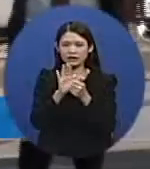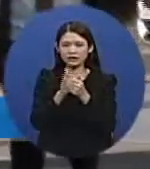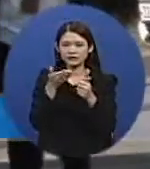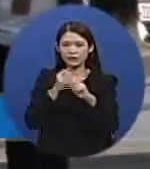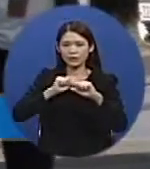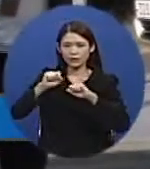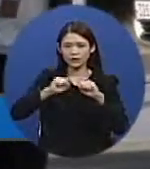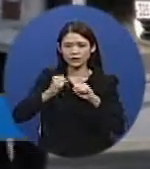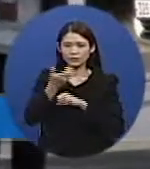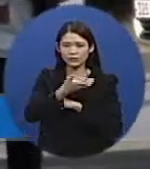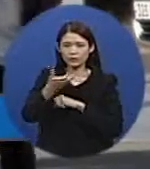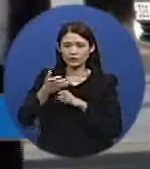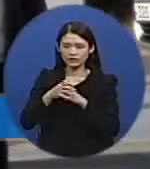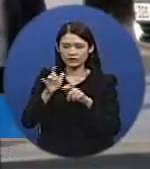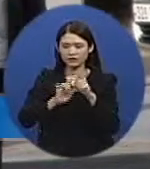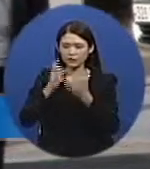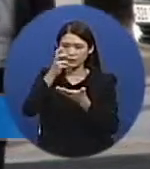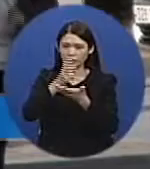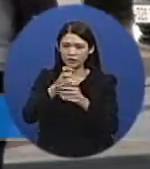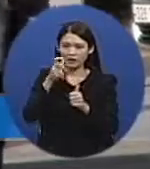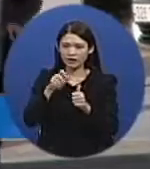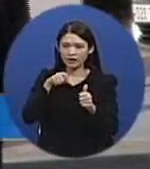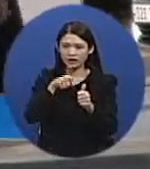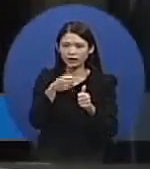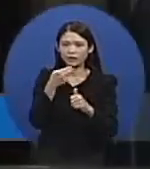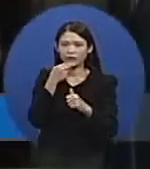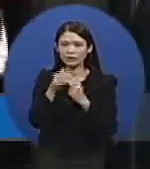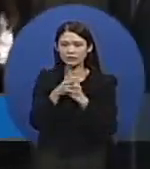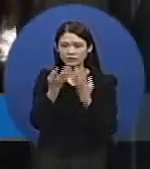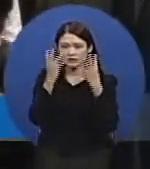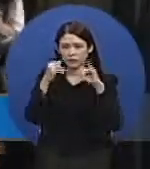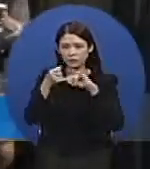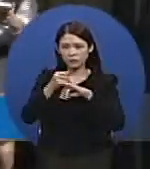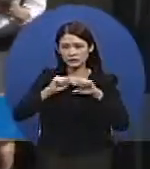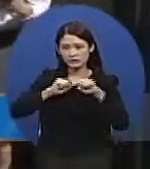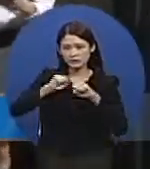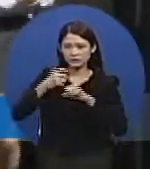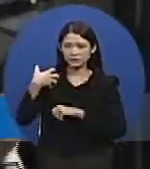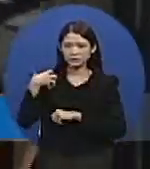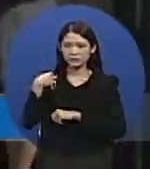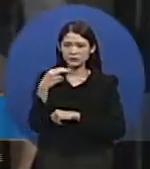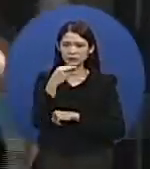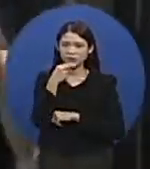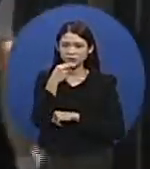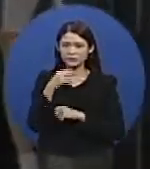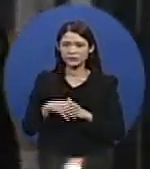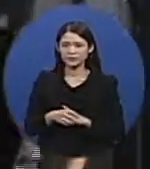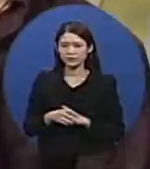보조 서비스처럼 법적 강제력이 없기 때문에 대학들은 반드시 시행해야 한다는 의지가 없다는